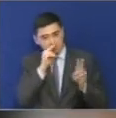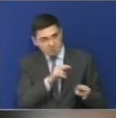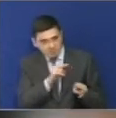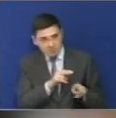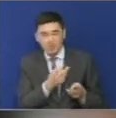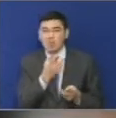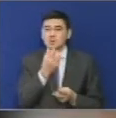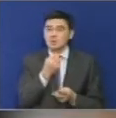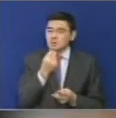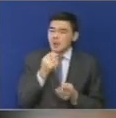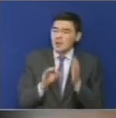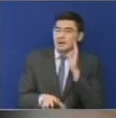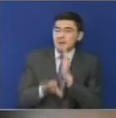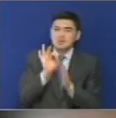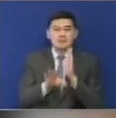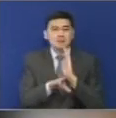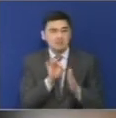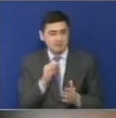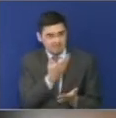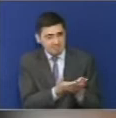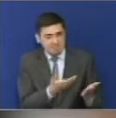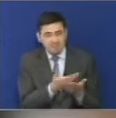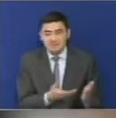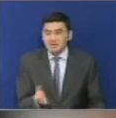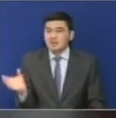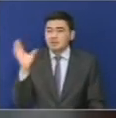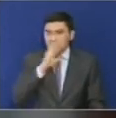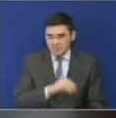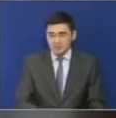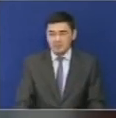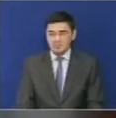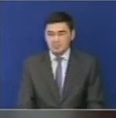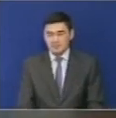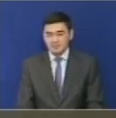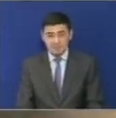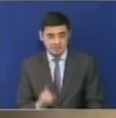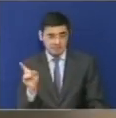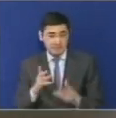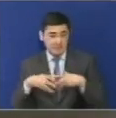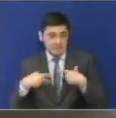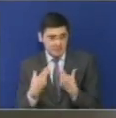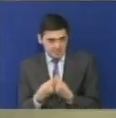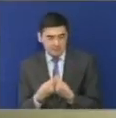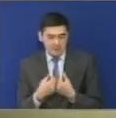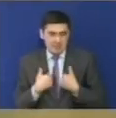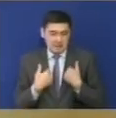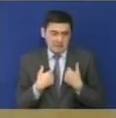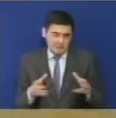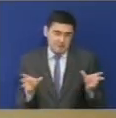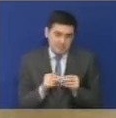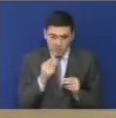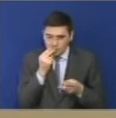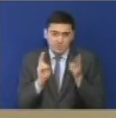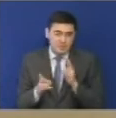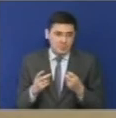қандай тамақ жеген дұрыс екенін түсіндіре алады. Бұл отбасы уақытын тиімді өткізеді, бірге ас әзірлеп,